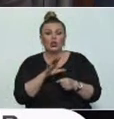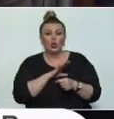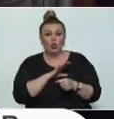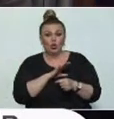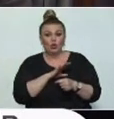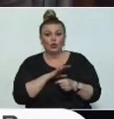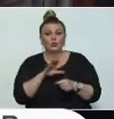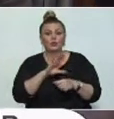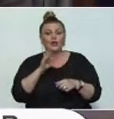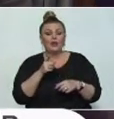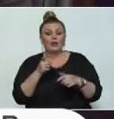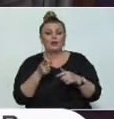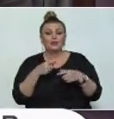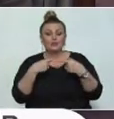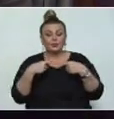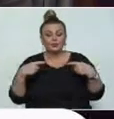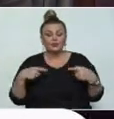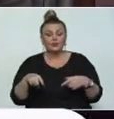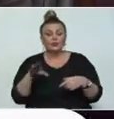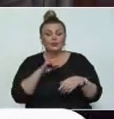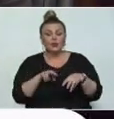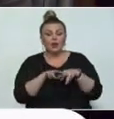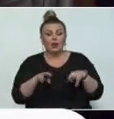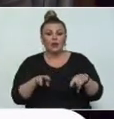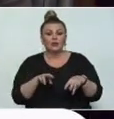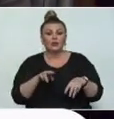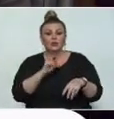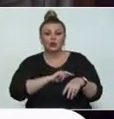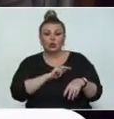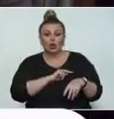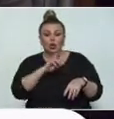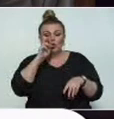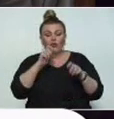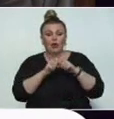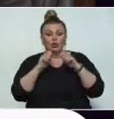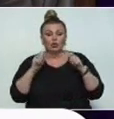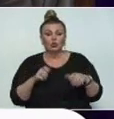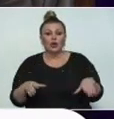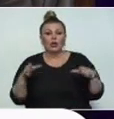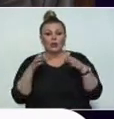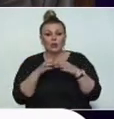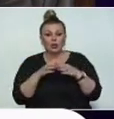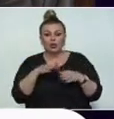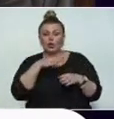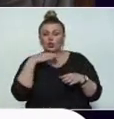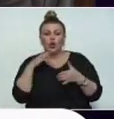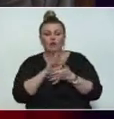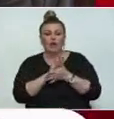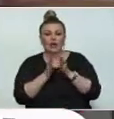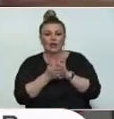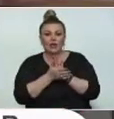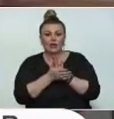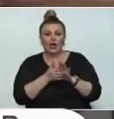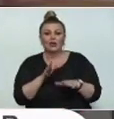və əksər nazirlik əməkdaşları digər dövlət qurumları ilə birlikdə bir çox hallarda, mütləq